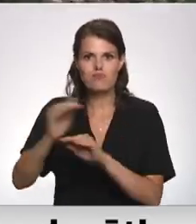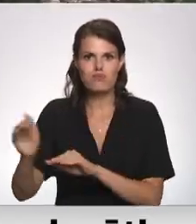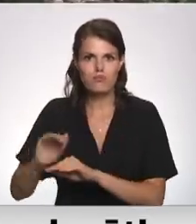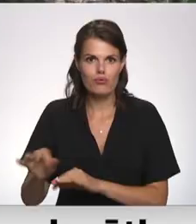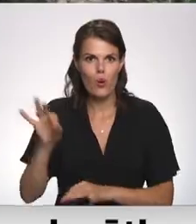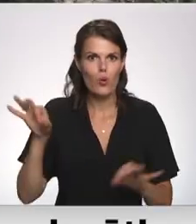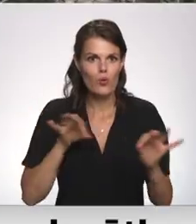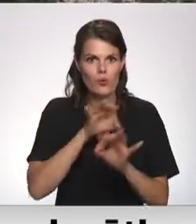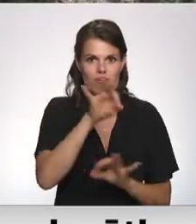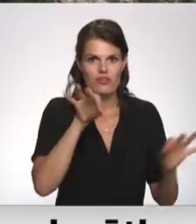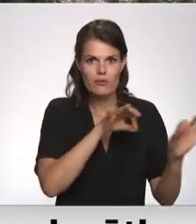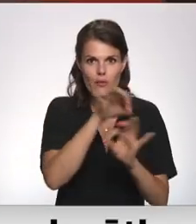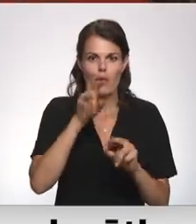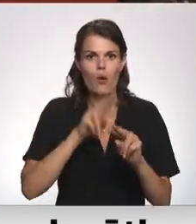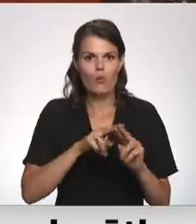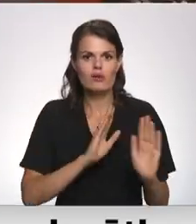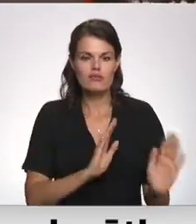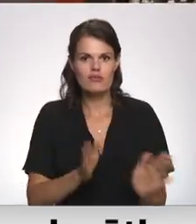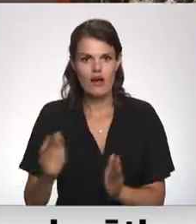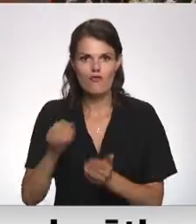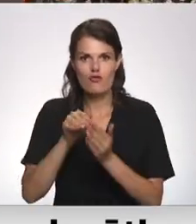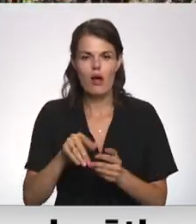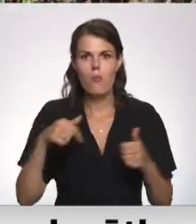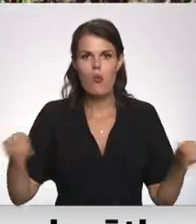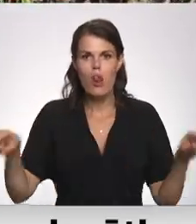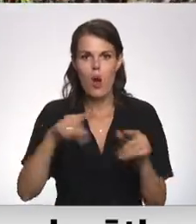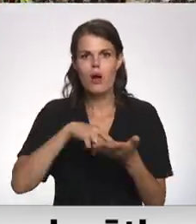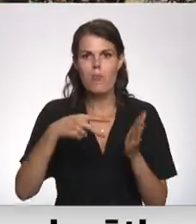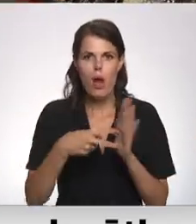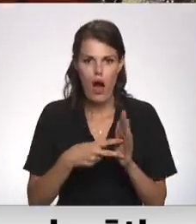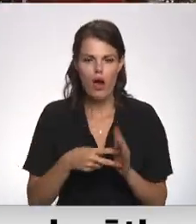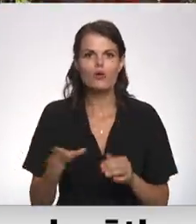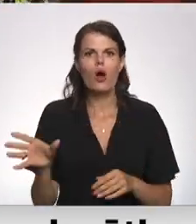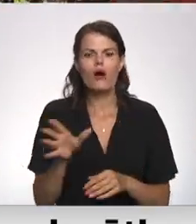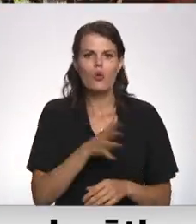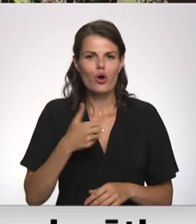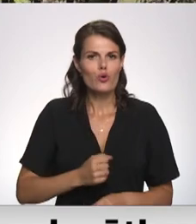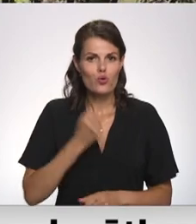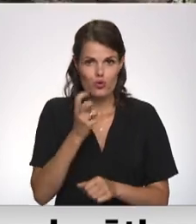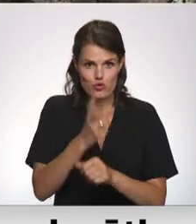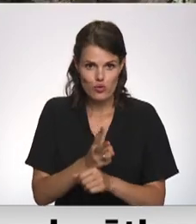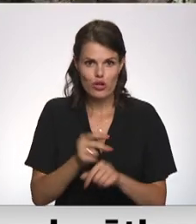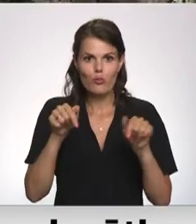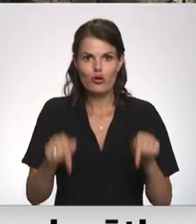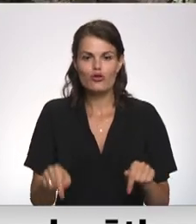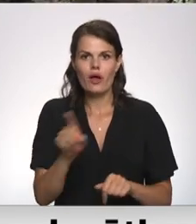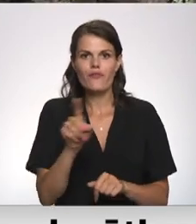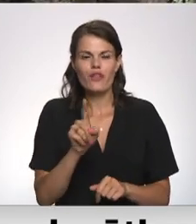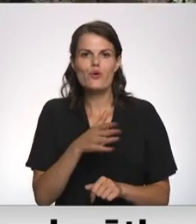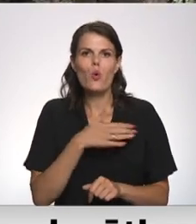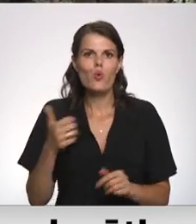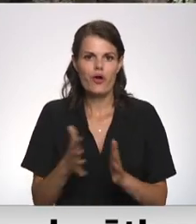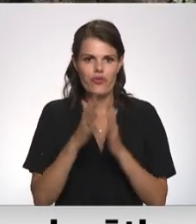tad sagatavot arī šī kapu lauka tādu plānu. Jāsaka, visai grūts uzdevums, ņemot vairāk šeit ir ļoti